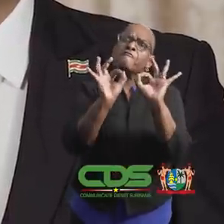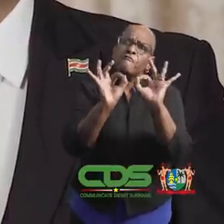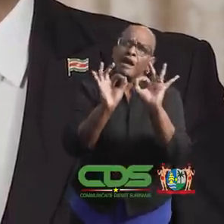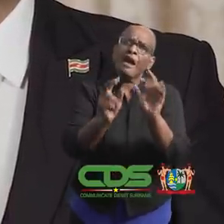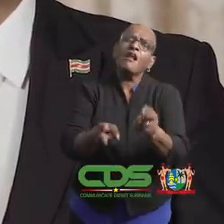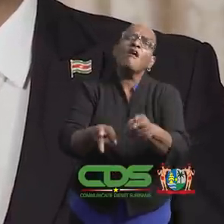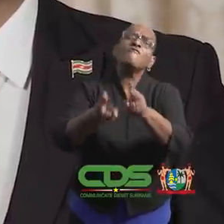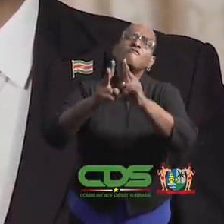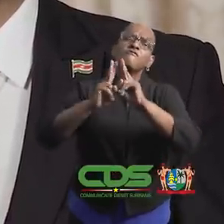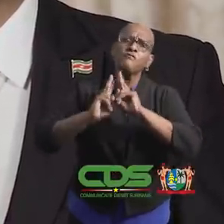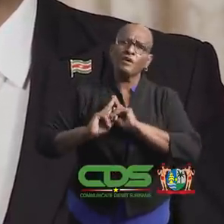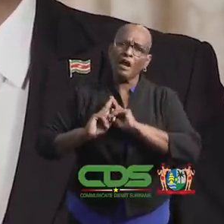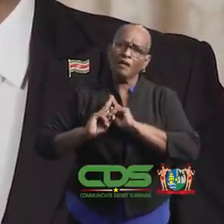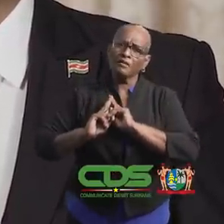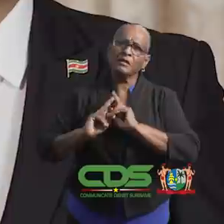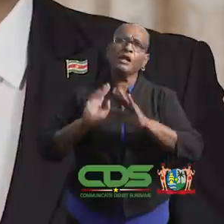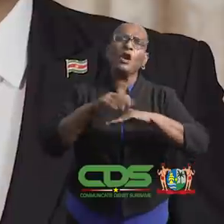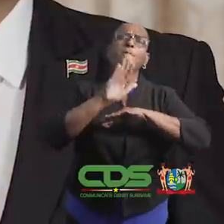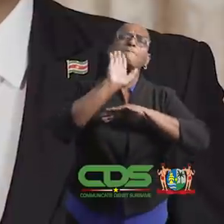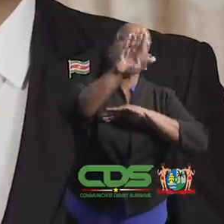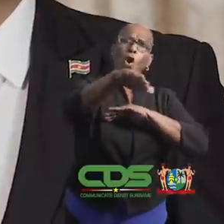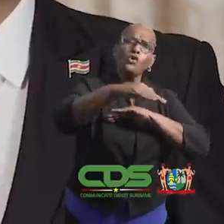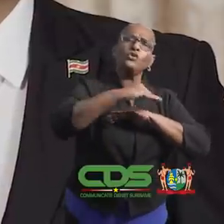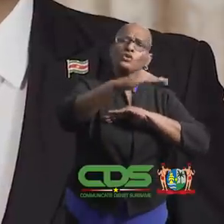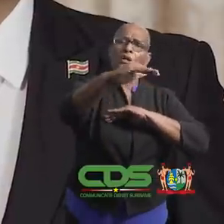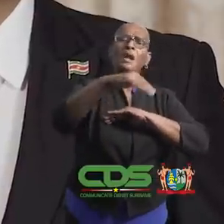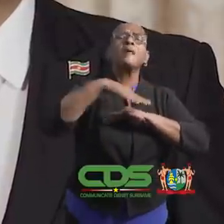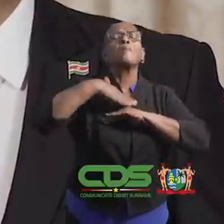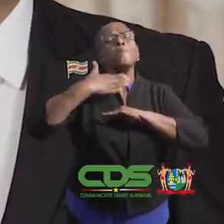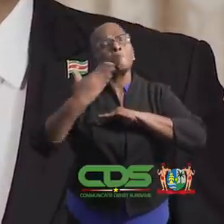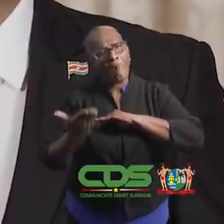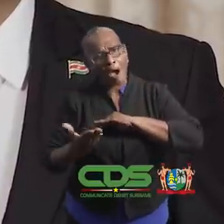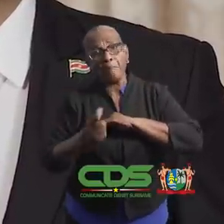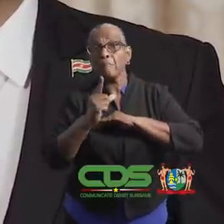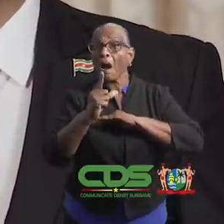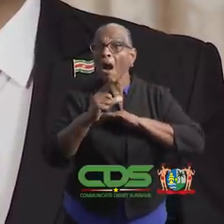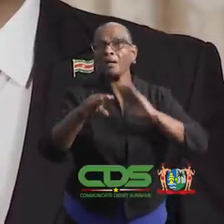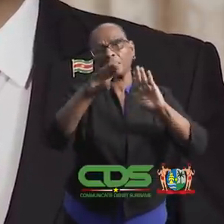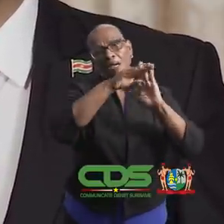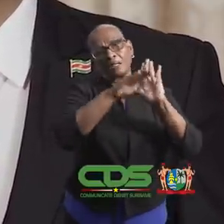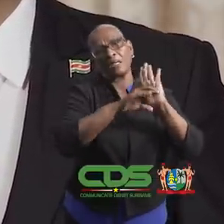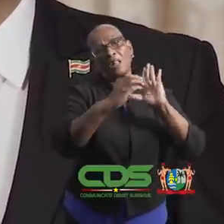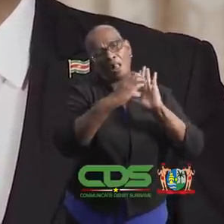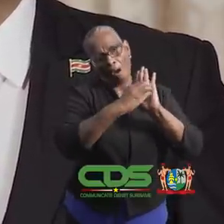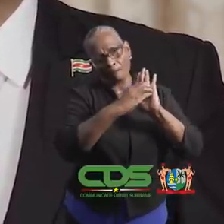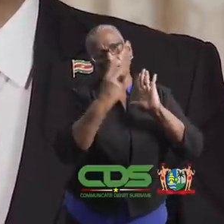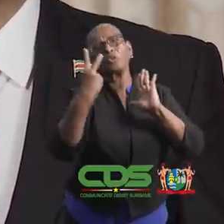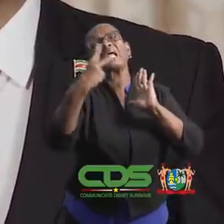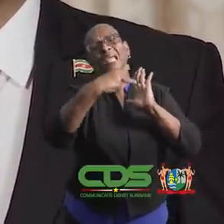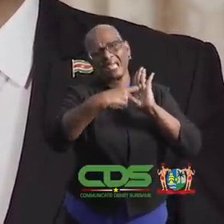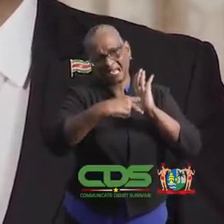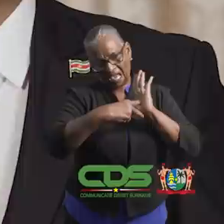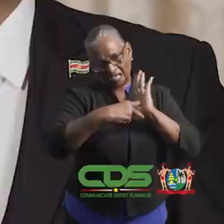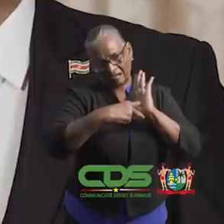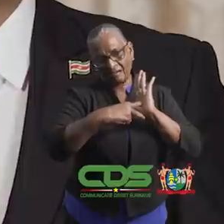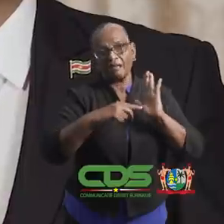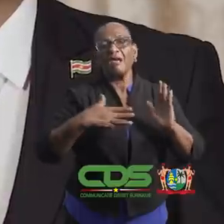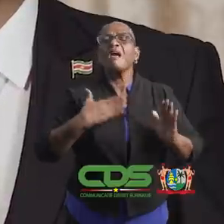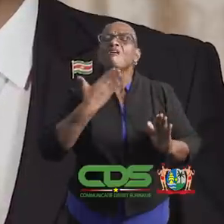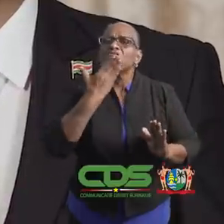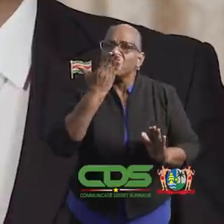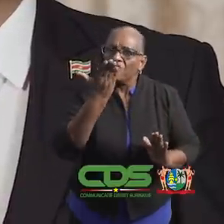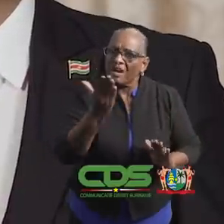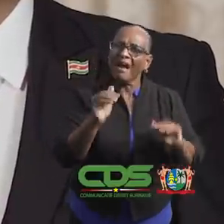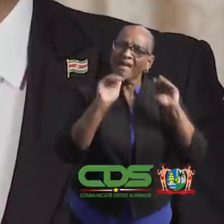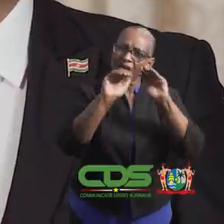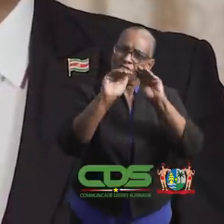wijze buitenlandse trips te maken. Dit natuurlijk conform de protocollen. Daarom vraag ik u zich zo omstandig mogelijk te